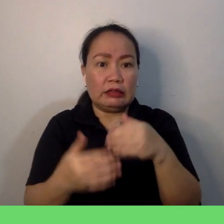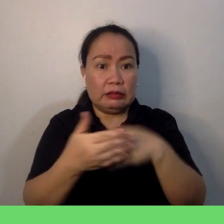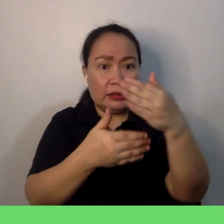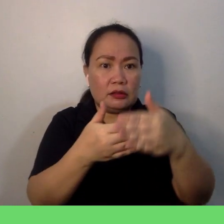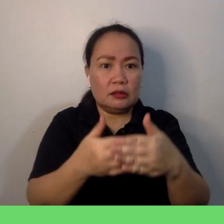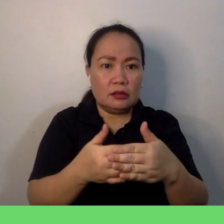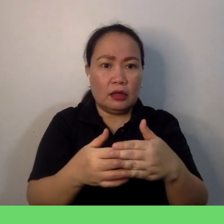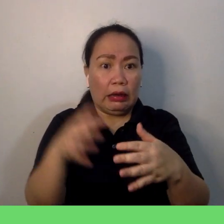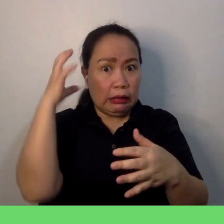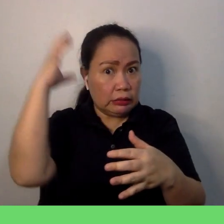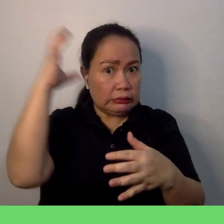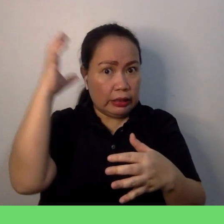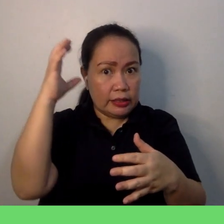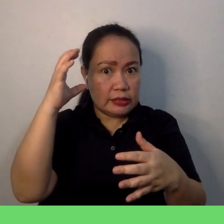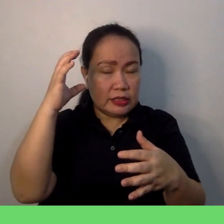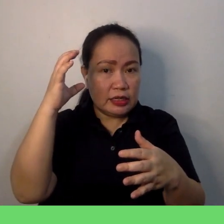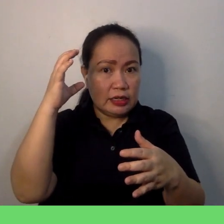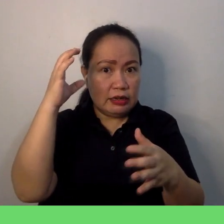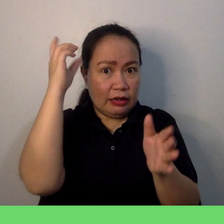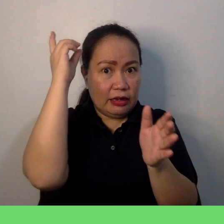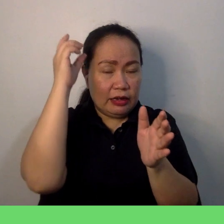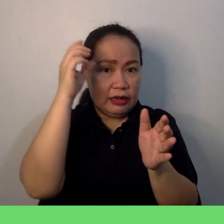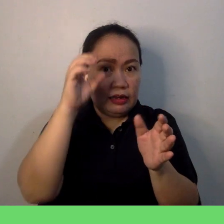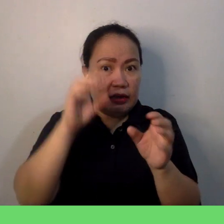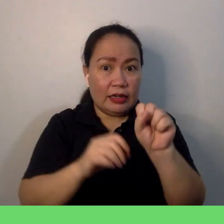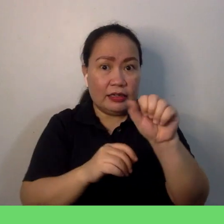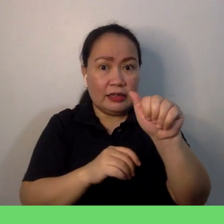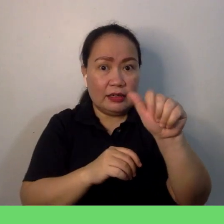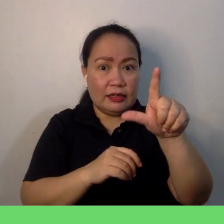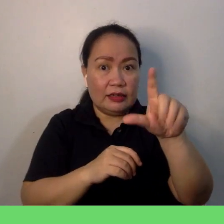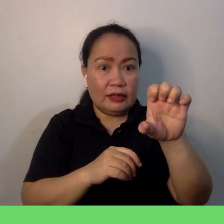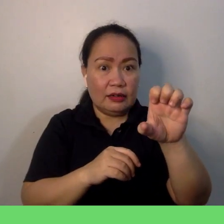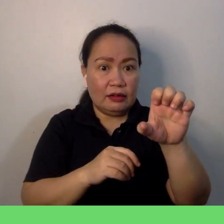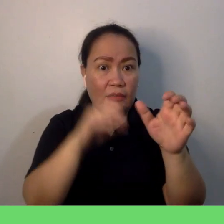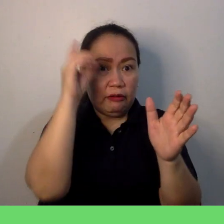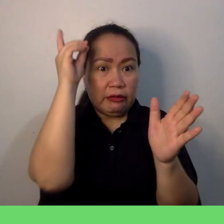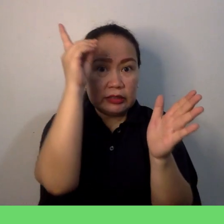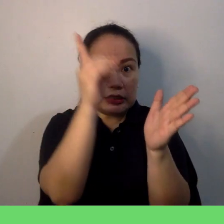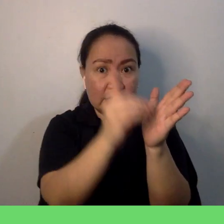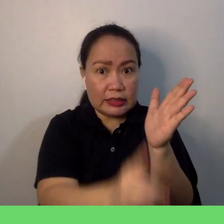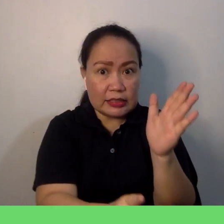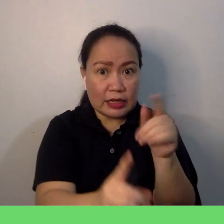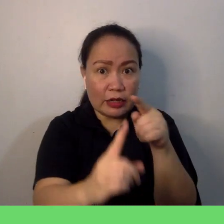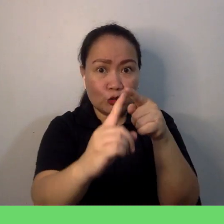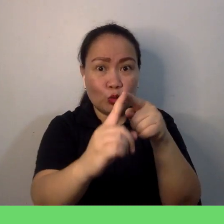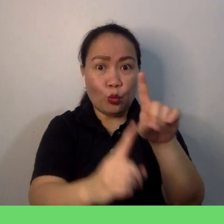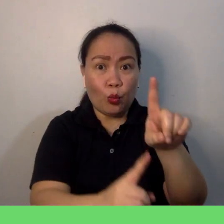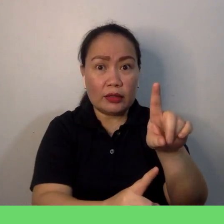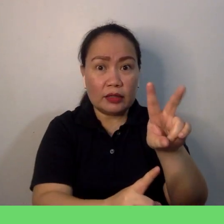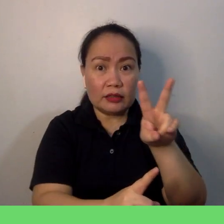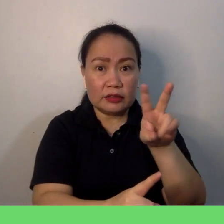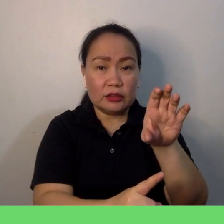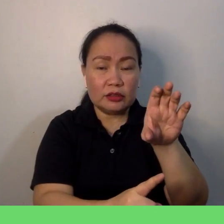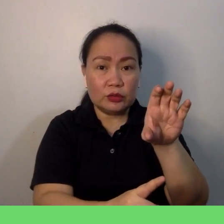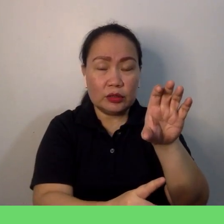120% discount. So, do we have 120% discount? So, we do not have